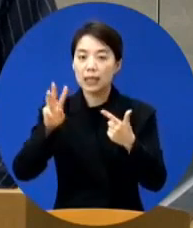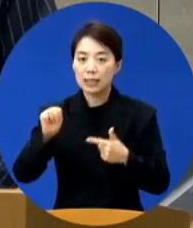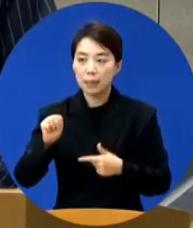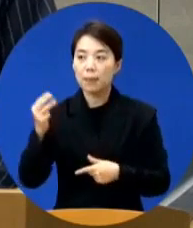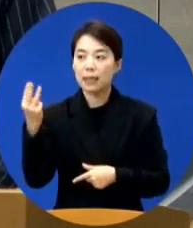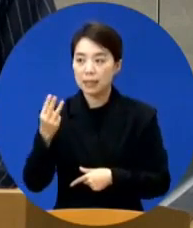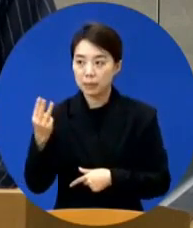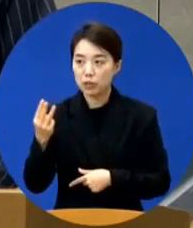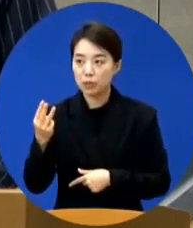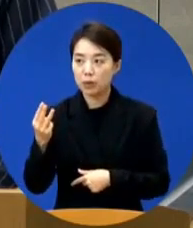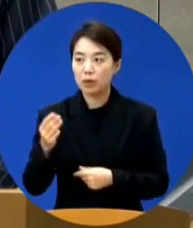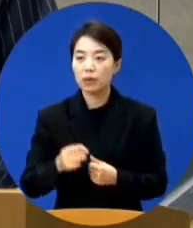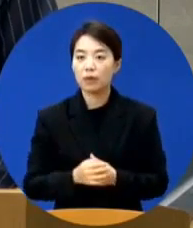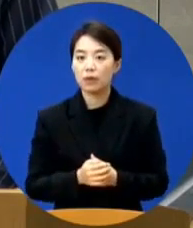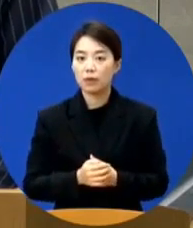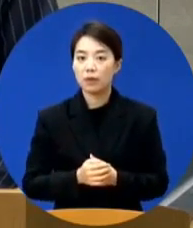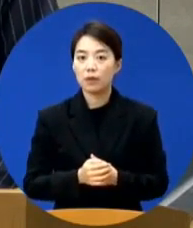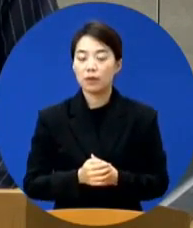명입니다.